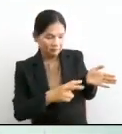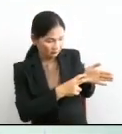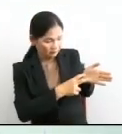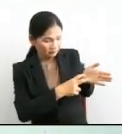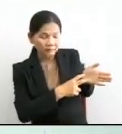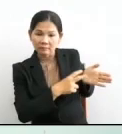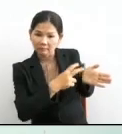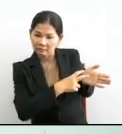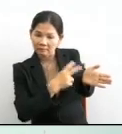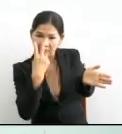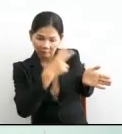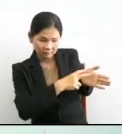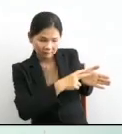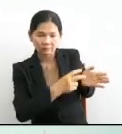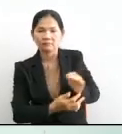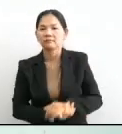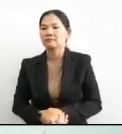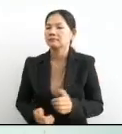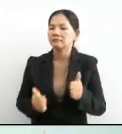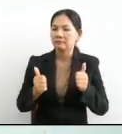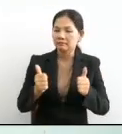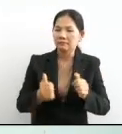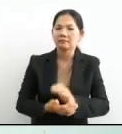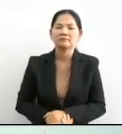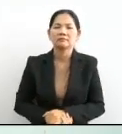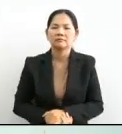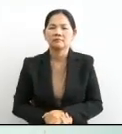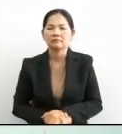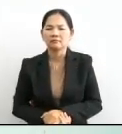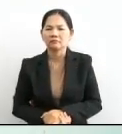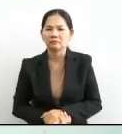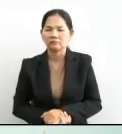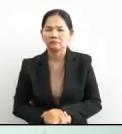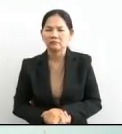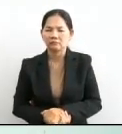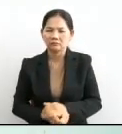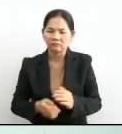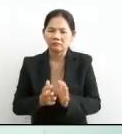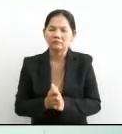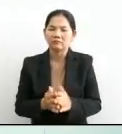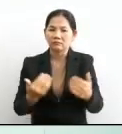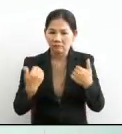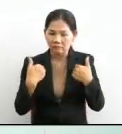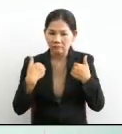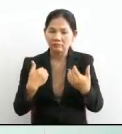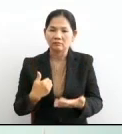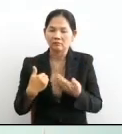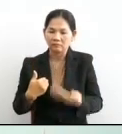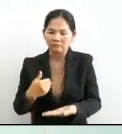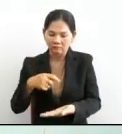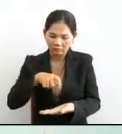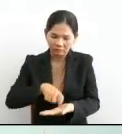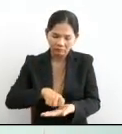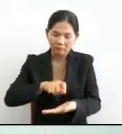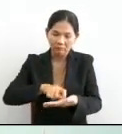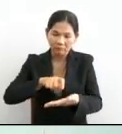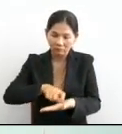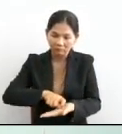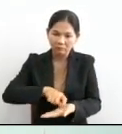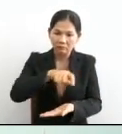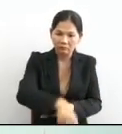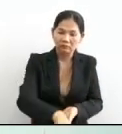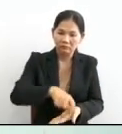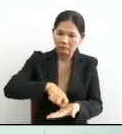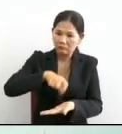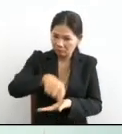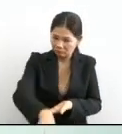vùng thua ấy con chà là on na cái cục bông ta stem cell chẳng ạ cái nào quạt hơi sợi chẳng cái hai quạt